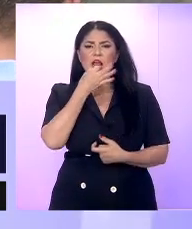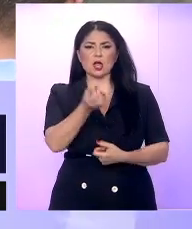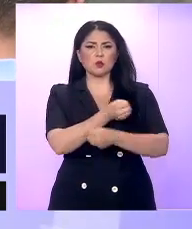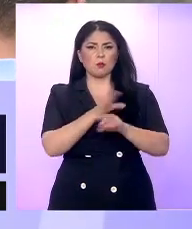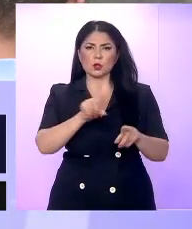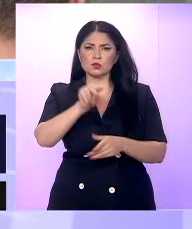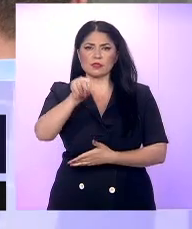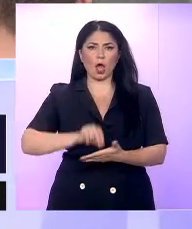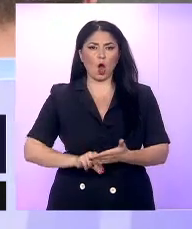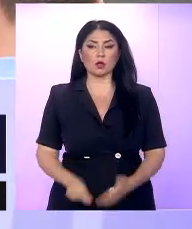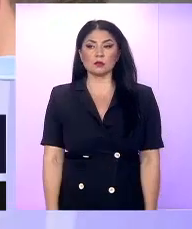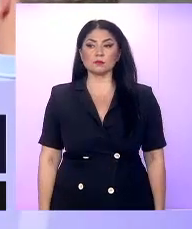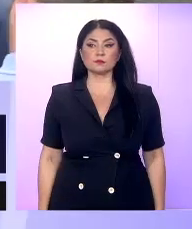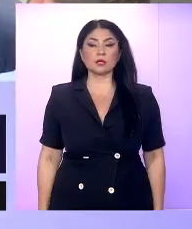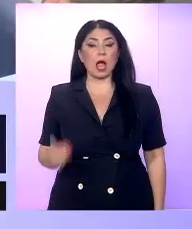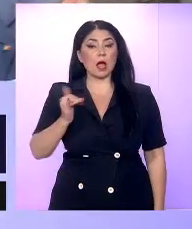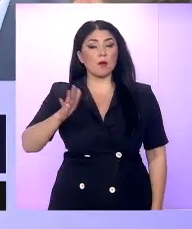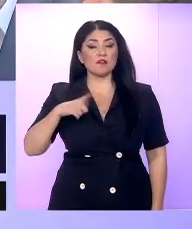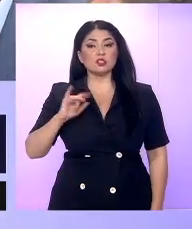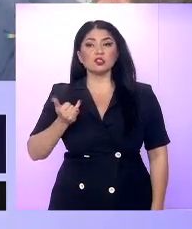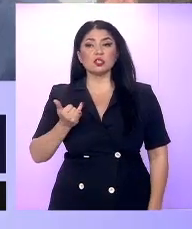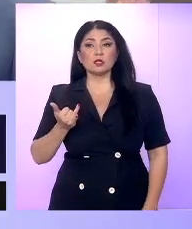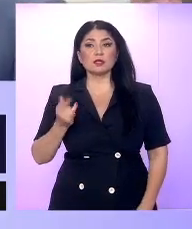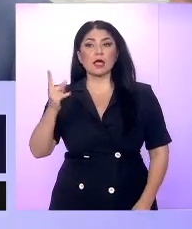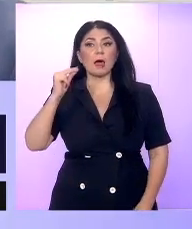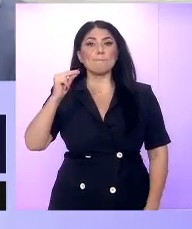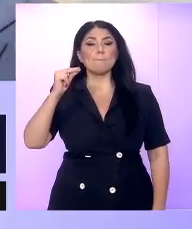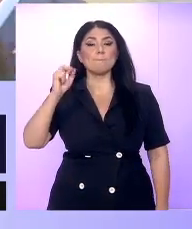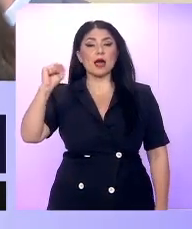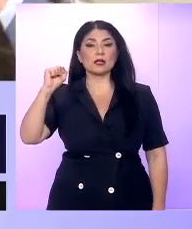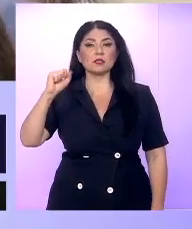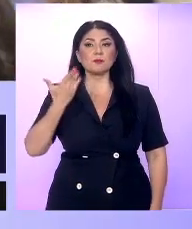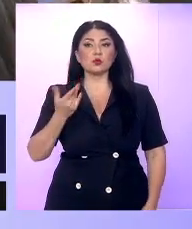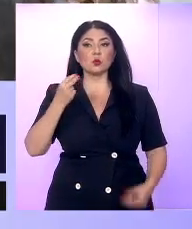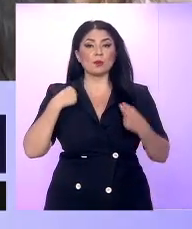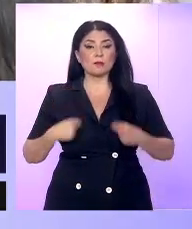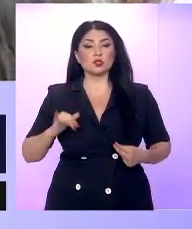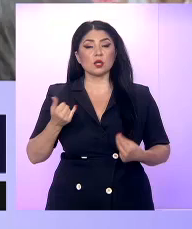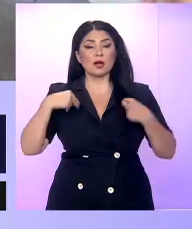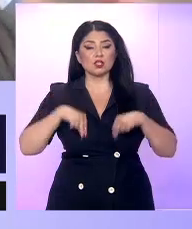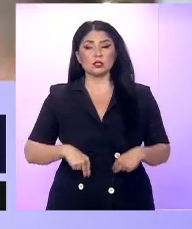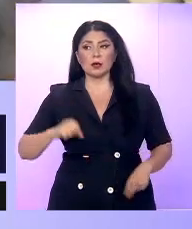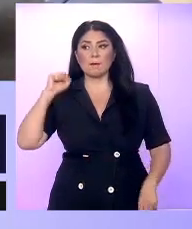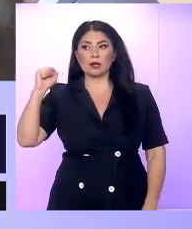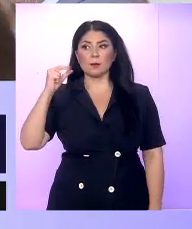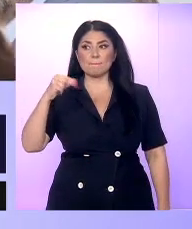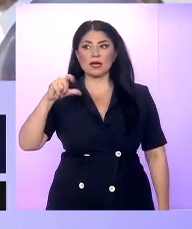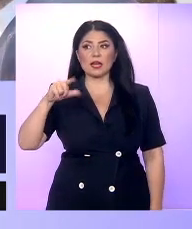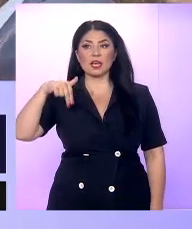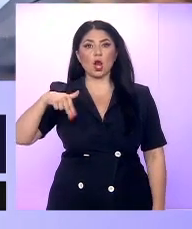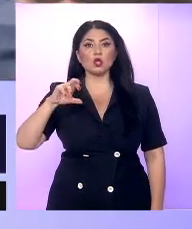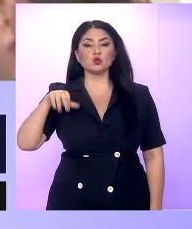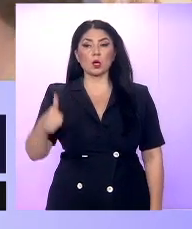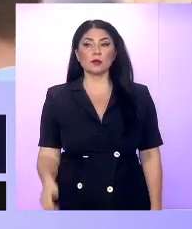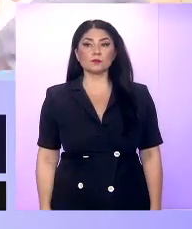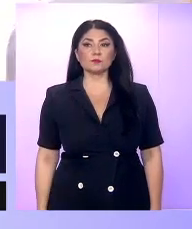sens. Astăzi, probabil, vom avea și un mandat clar, probabil, din partea partidului pentru premierul și președintele Partidului Național Liberal, Nicolae